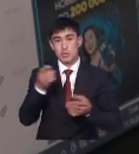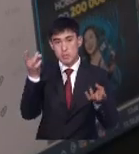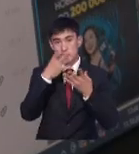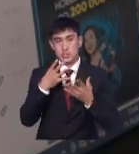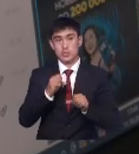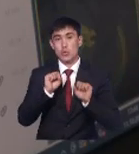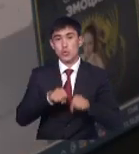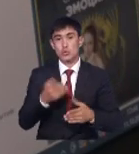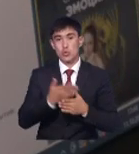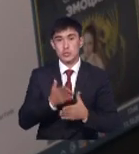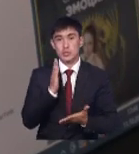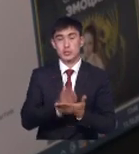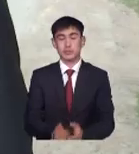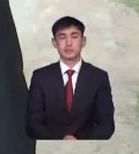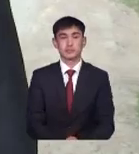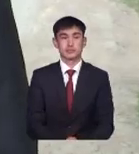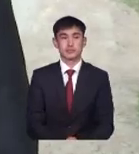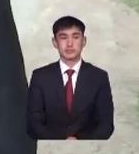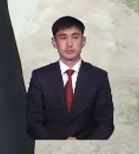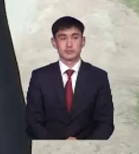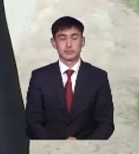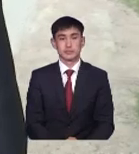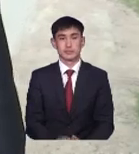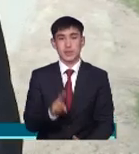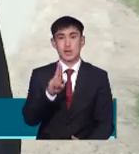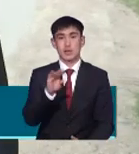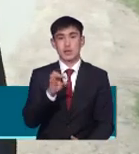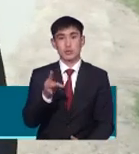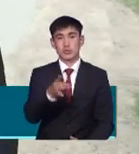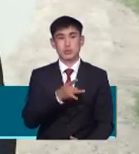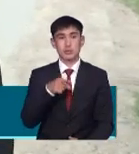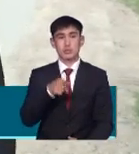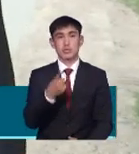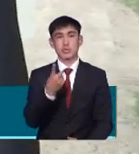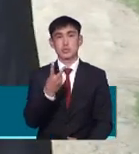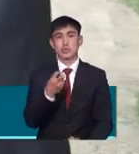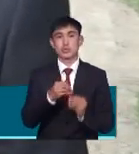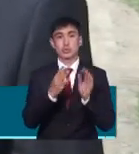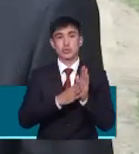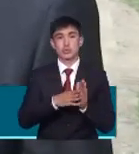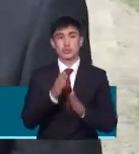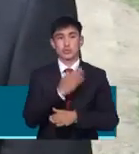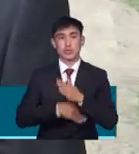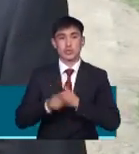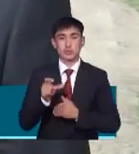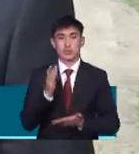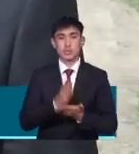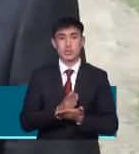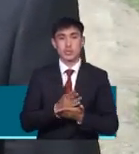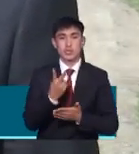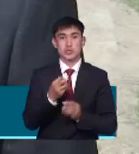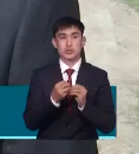және құқықтық көмекте беріледі. Кербұлақ ауданында 1219 мүгедек жандар бар, оның ішінде